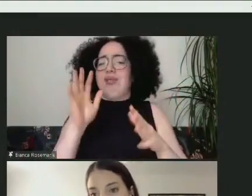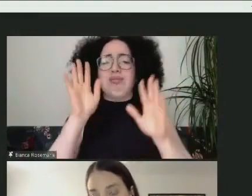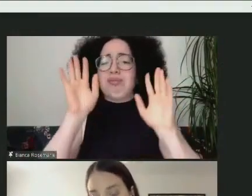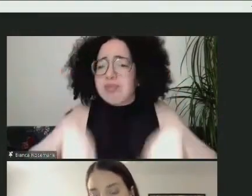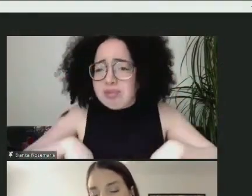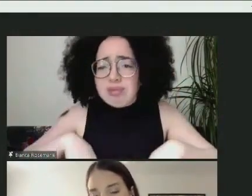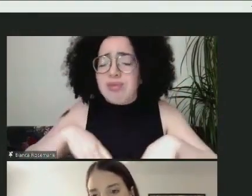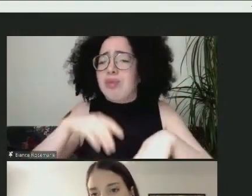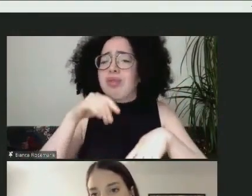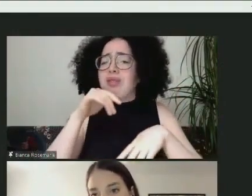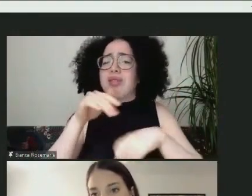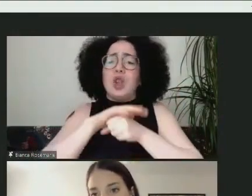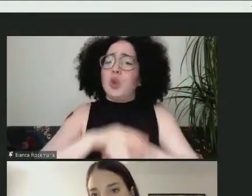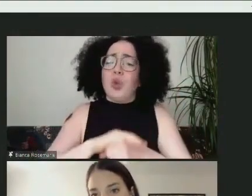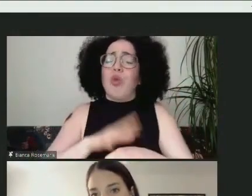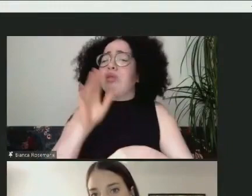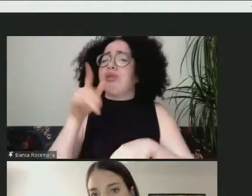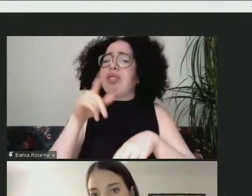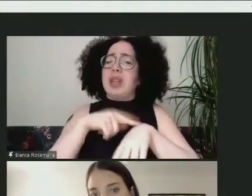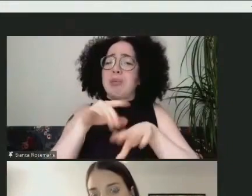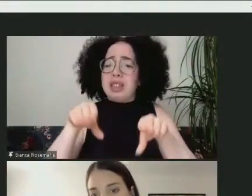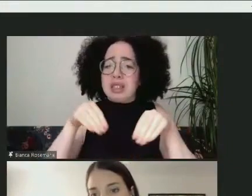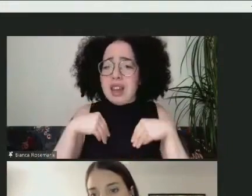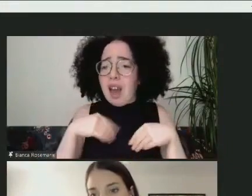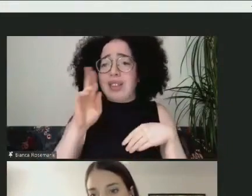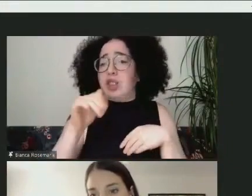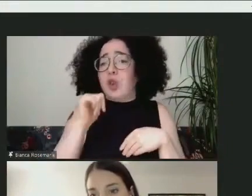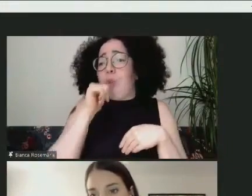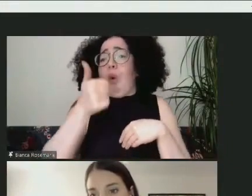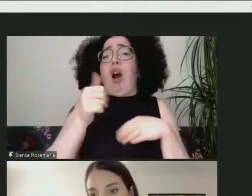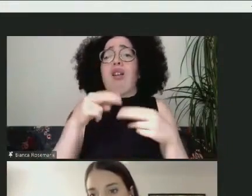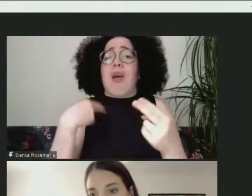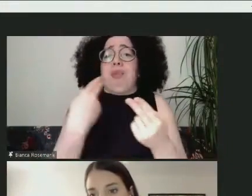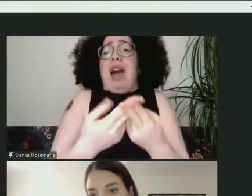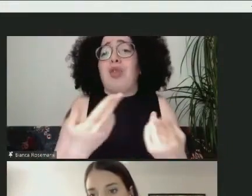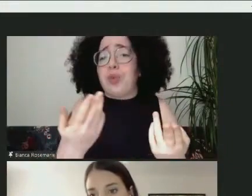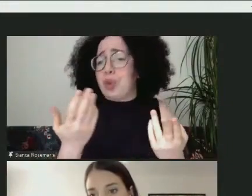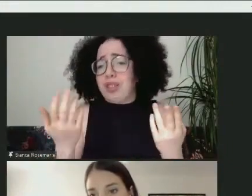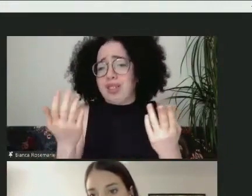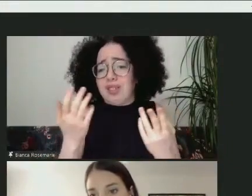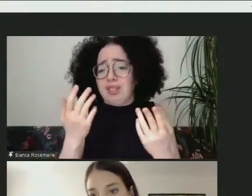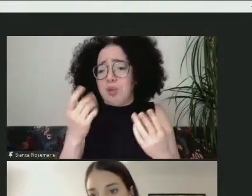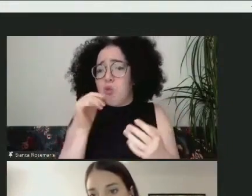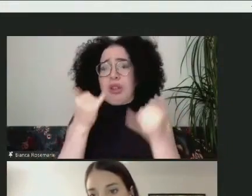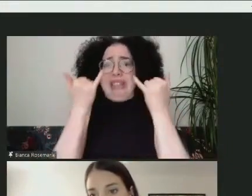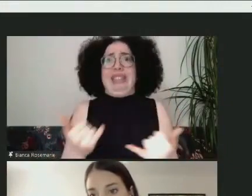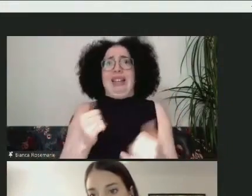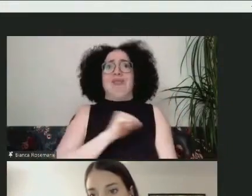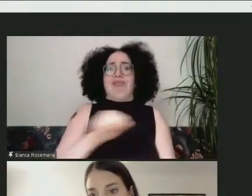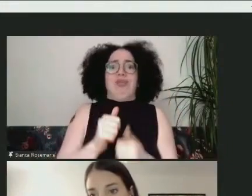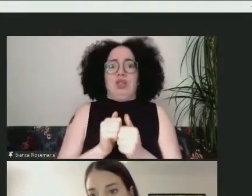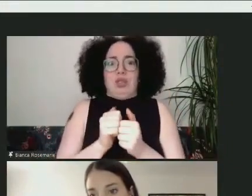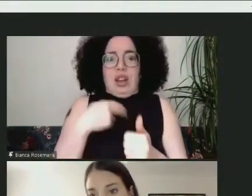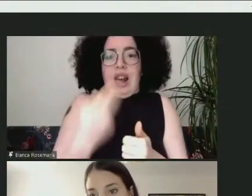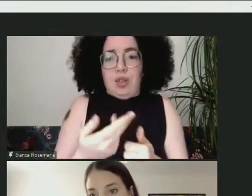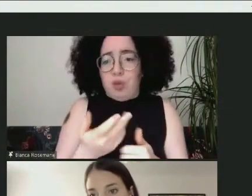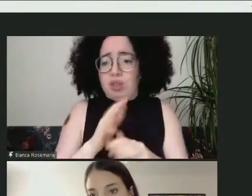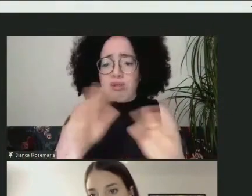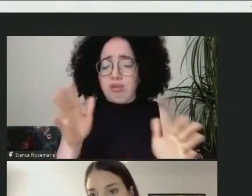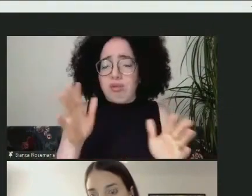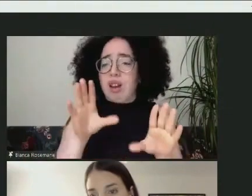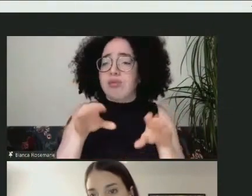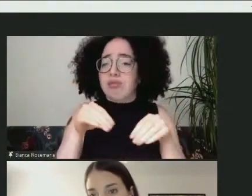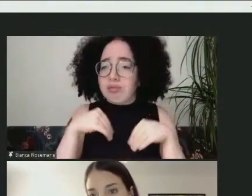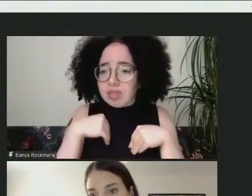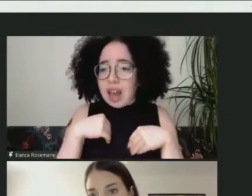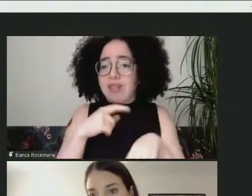Zeit in Anspruch, das dann durchzulesen und ist auch diskriminierend oft. Aber ja, so ist es halt. Ich muss es